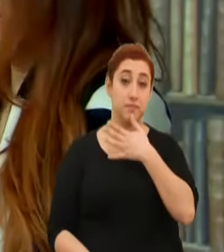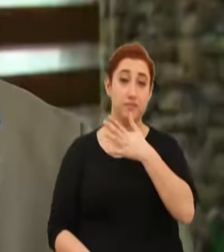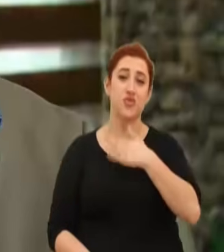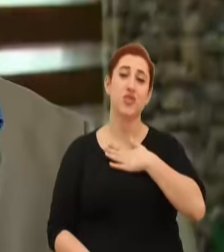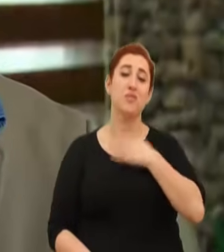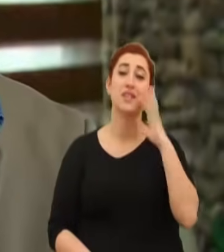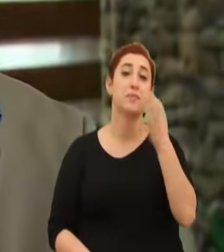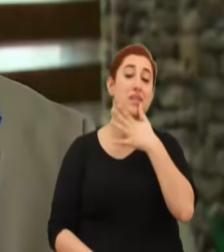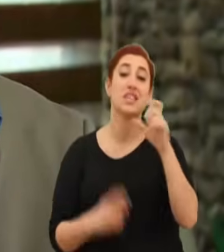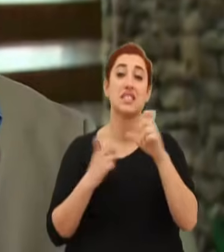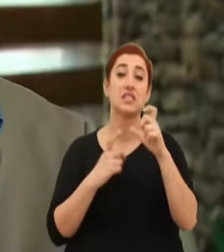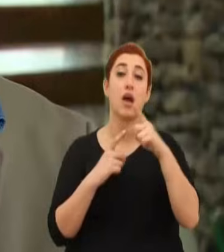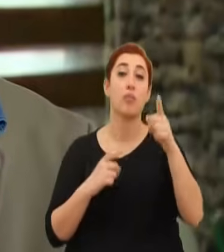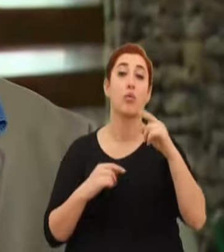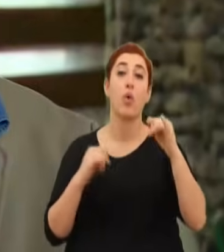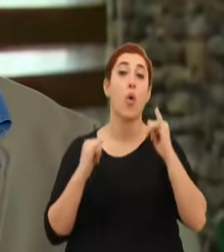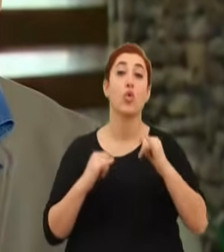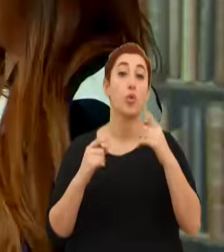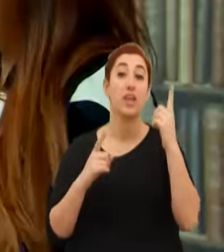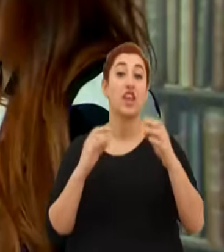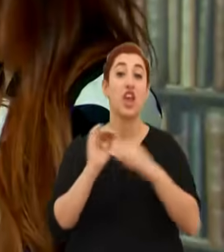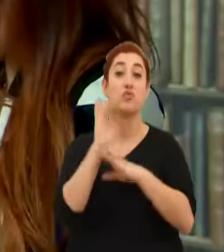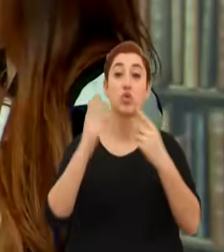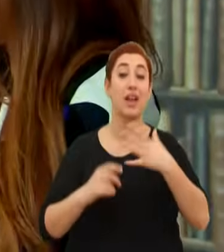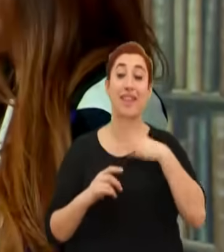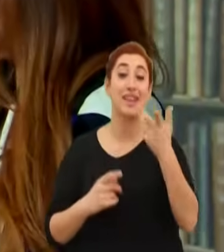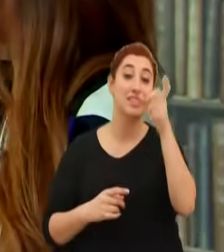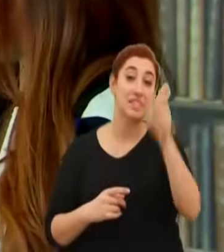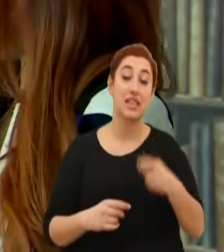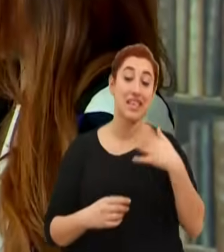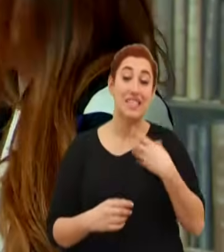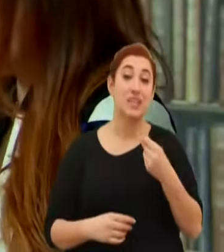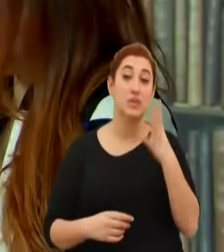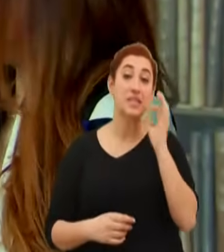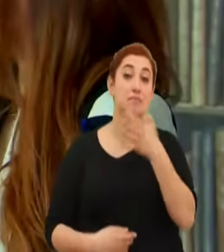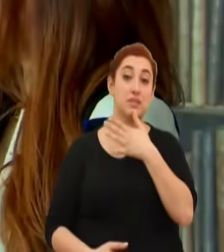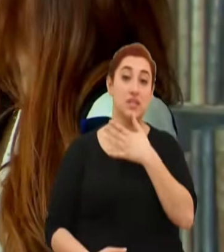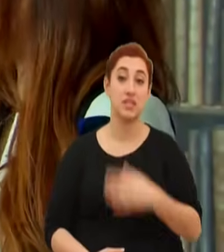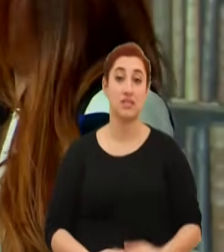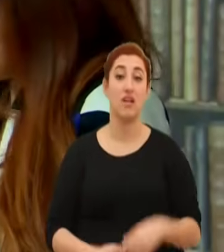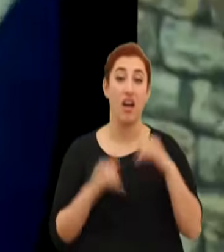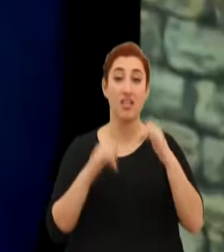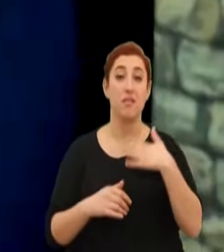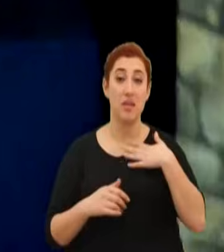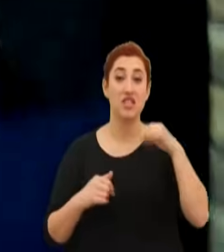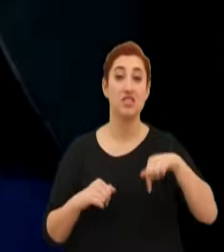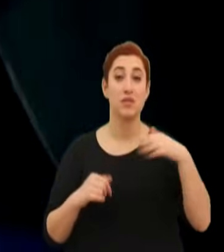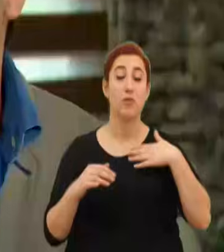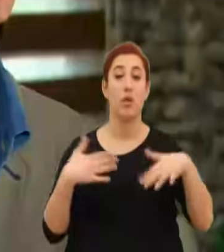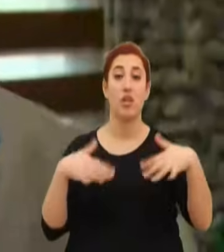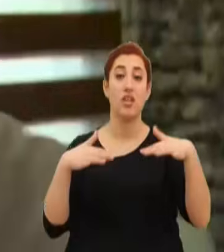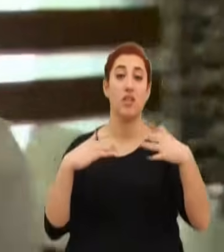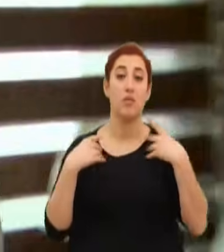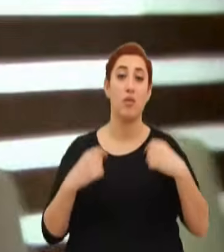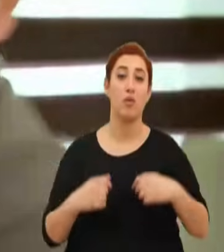Ah canım, kim bilir sen bu felaketi yaşamış biri olarak yani kendini nasıl hissediyorsun, kim bilir? Ay aynen, ben de şimdi öleyim, bak